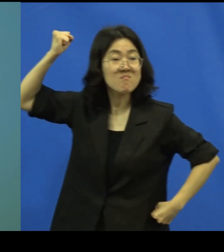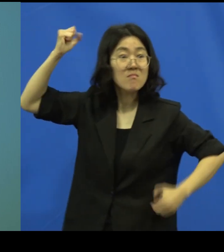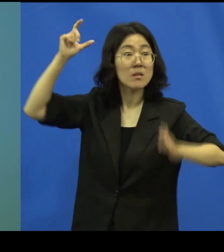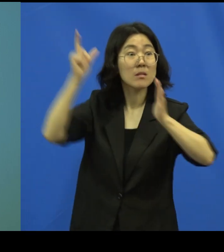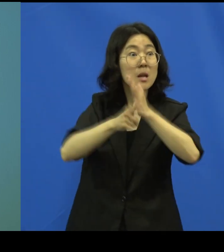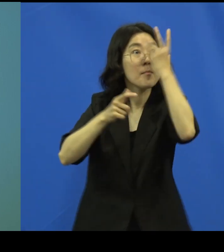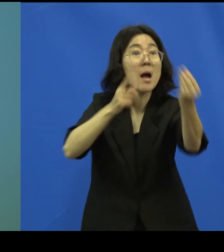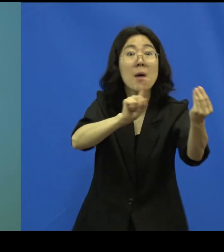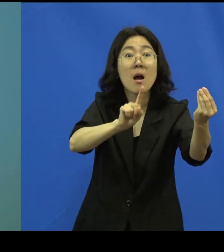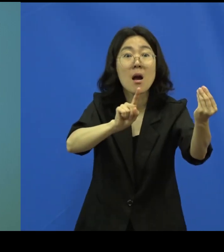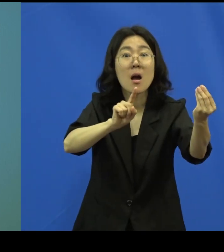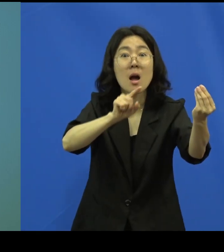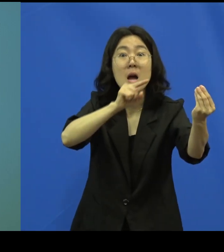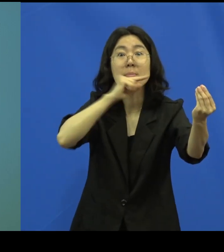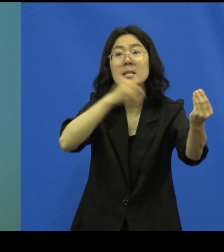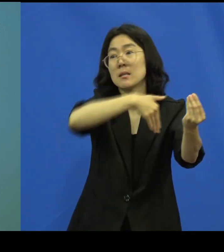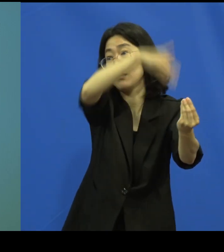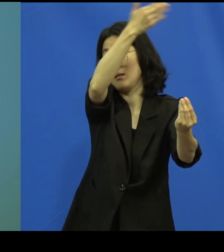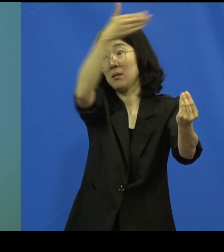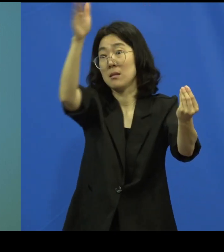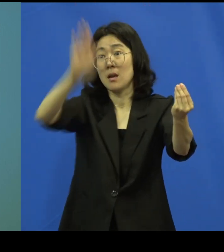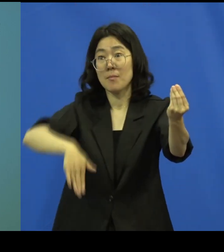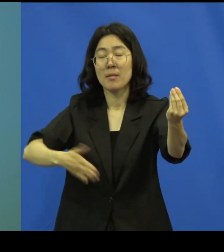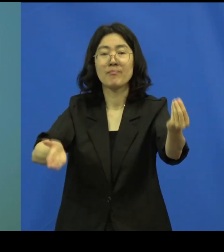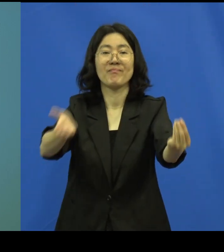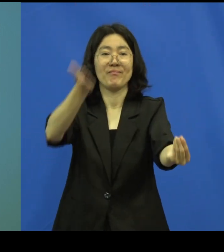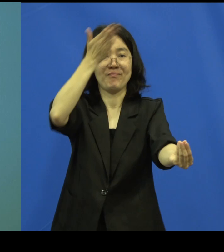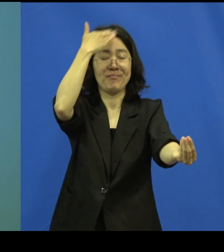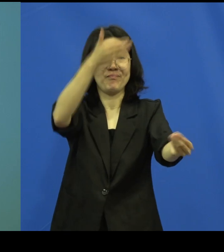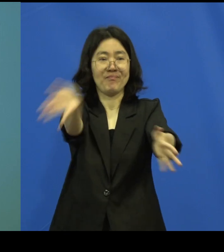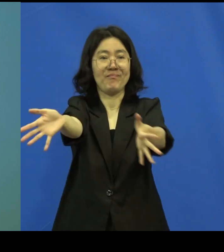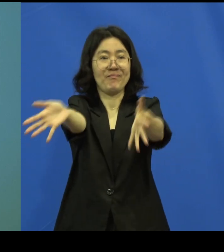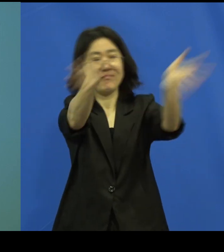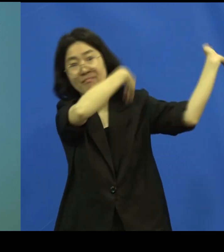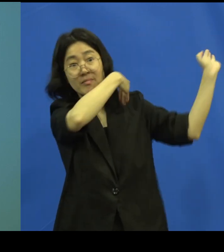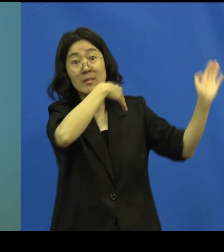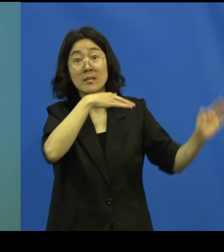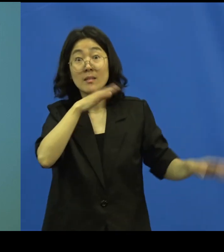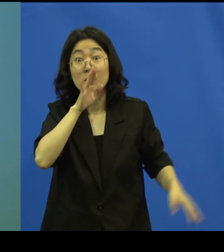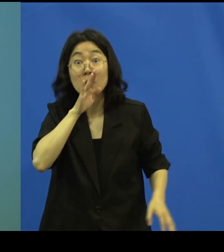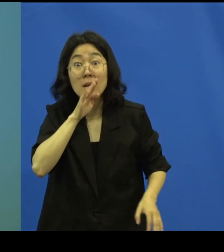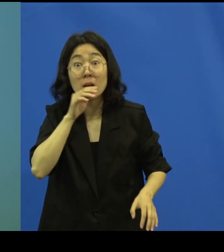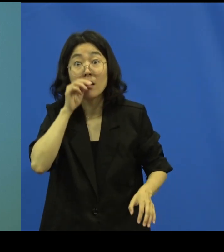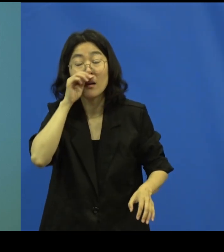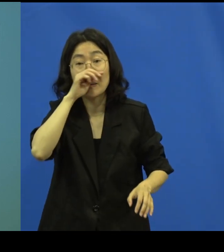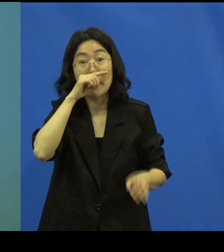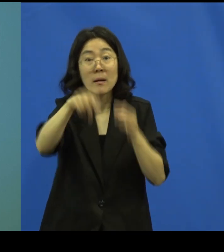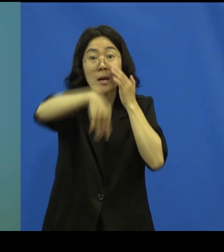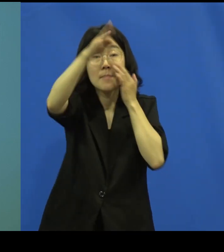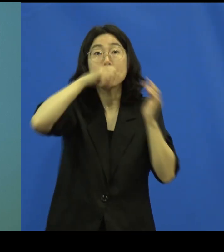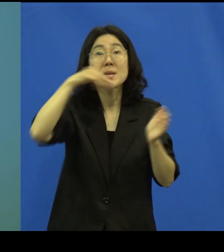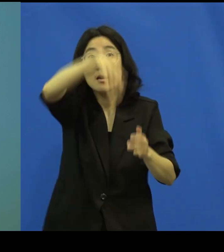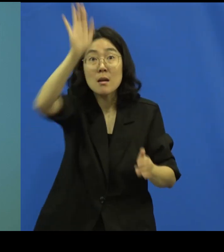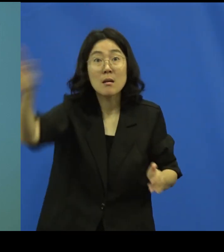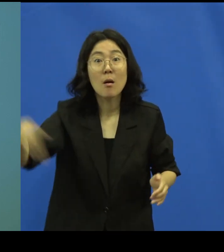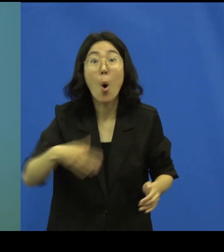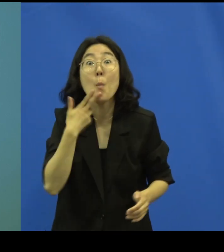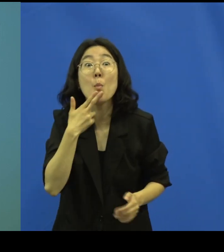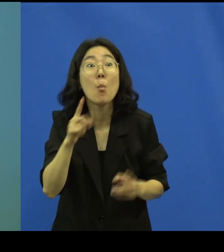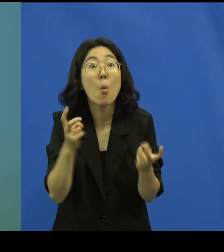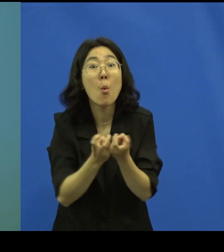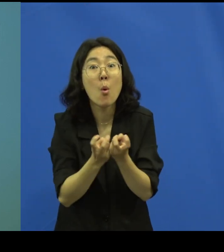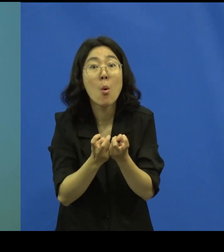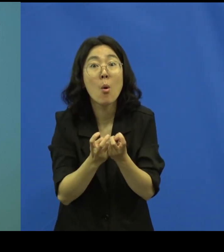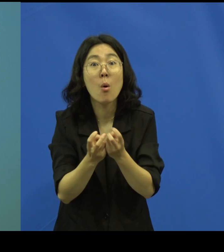패스오브 했다는 거예요. 6월절이죠. 6월 패스오브. 재앙이 뚫고 지나가지 않고 지나가 버려요. 무엇